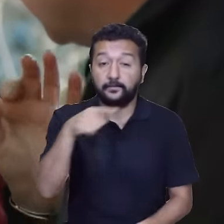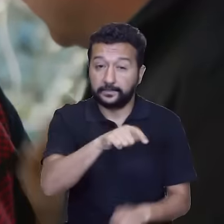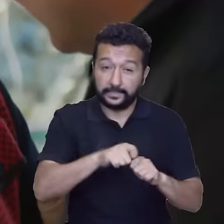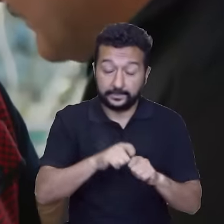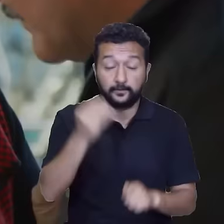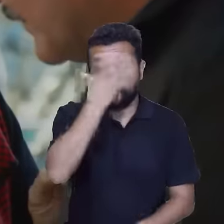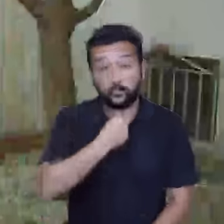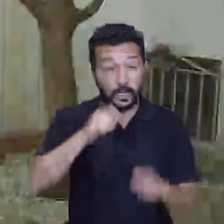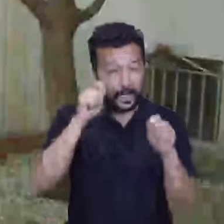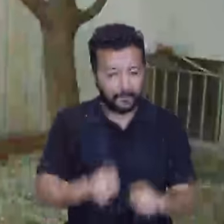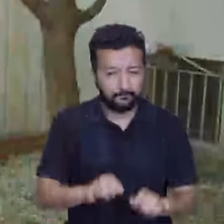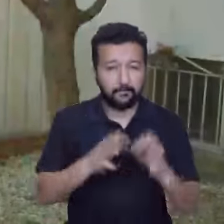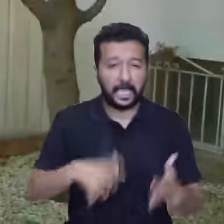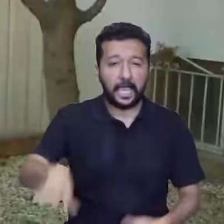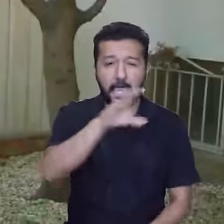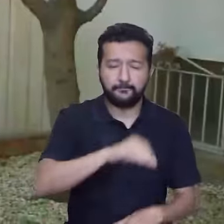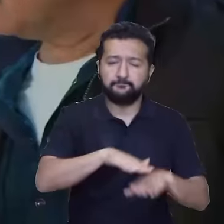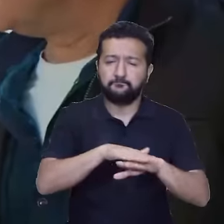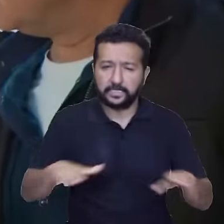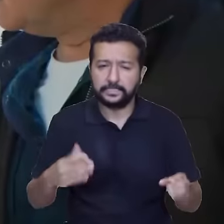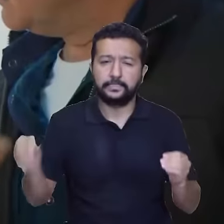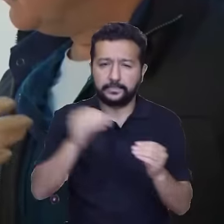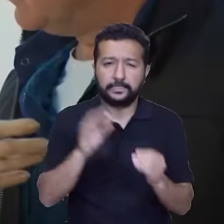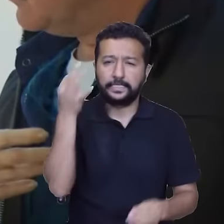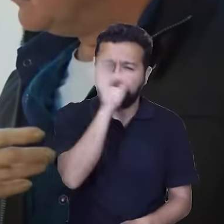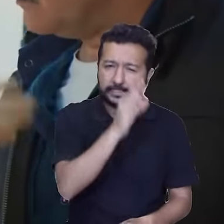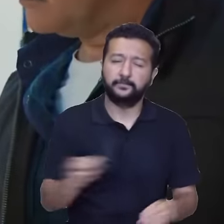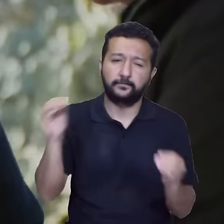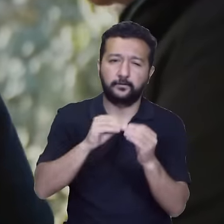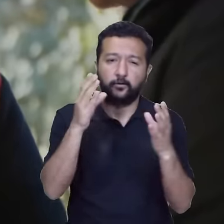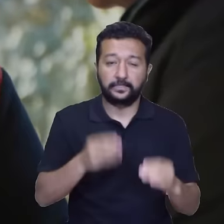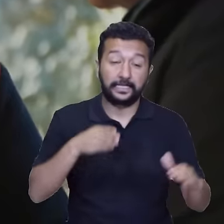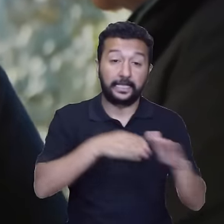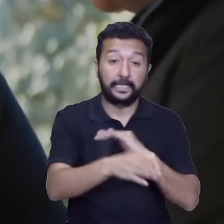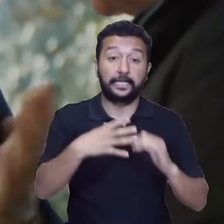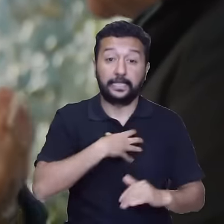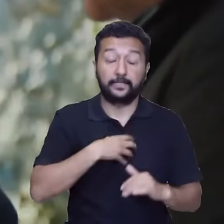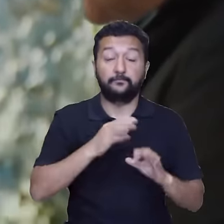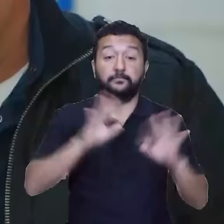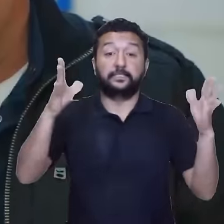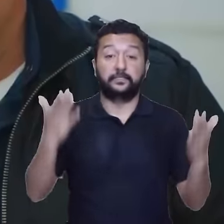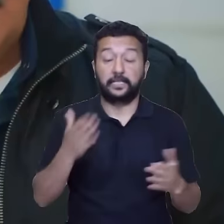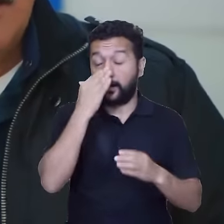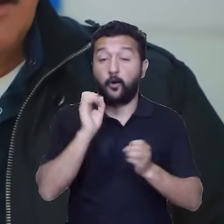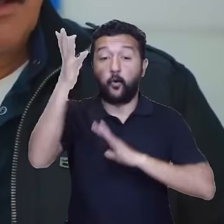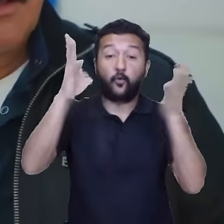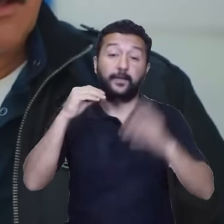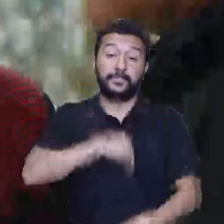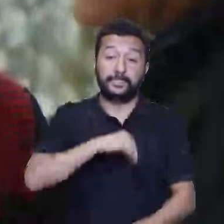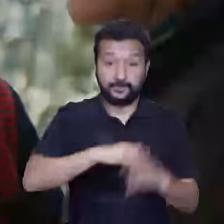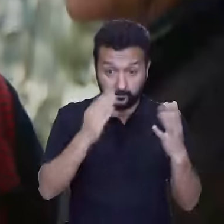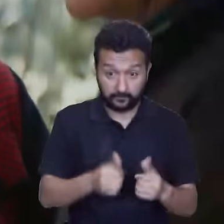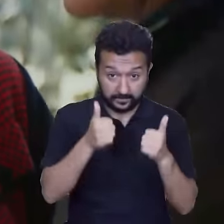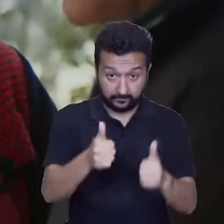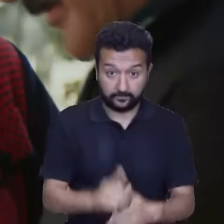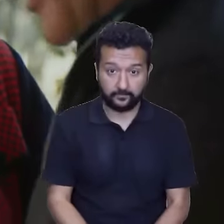şu işi güzelce hallet. Her taraf masalar falan yeşilin tonları olsun. Girenler kendilerini biz gibi çam ormanlarında sansınlar,